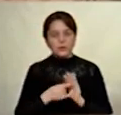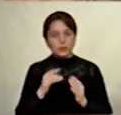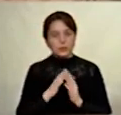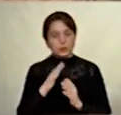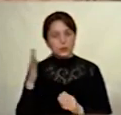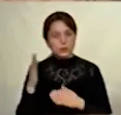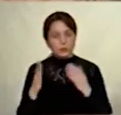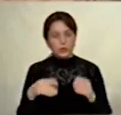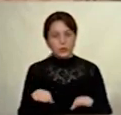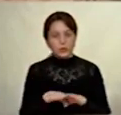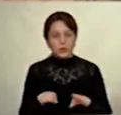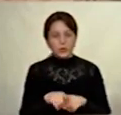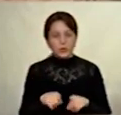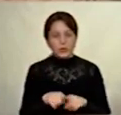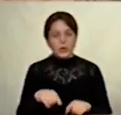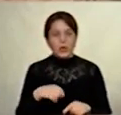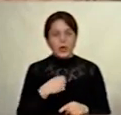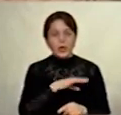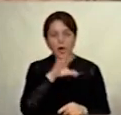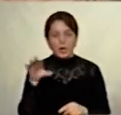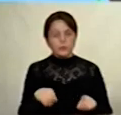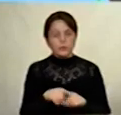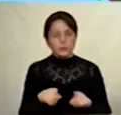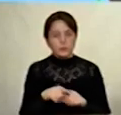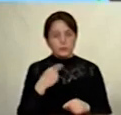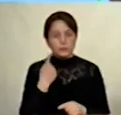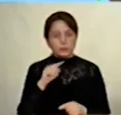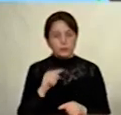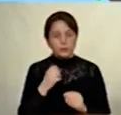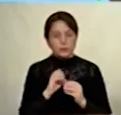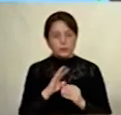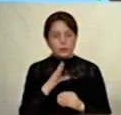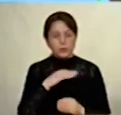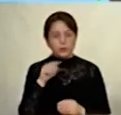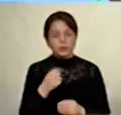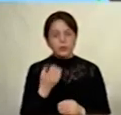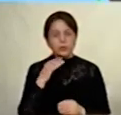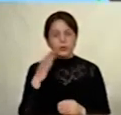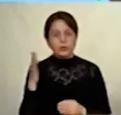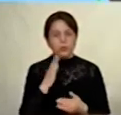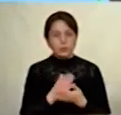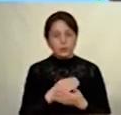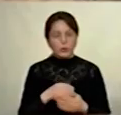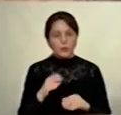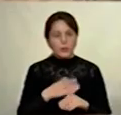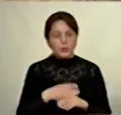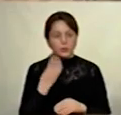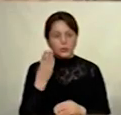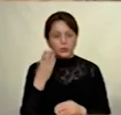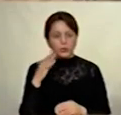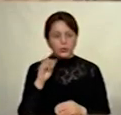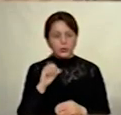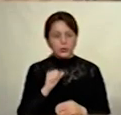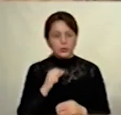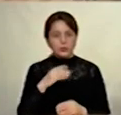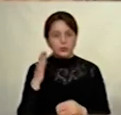Demak, hamma tomoni 1.14 ga teng ekan va u nechta tomoni mavjud? Barakalla, 4 ta tomoni